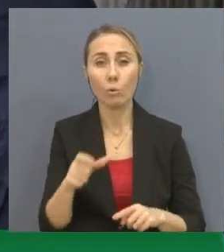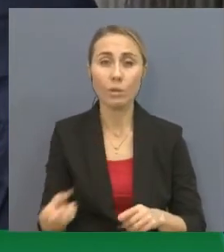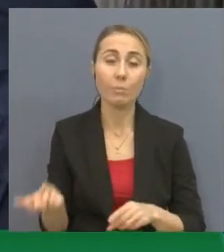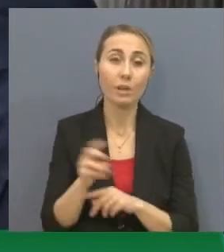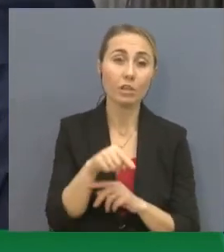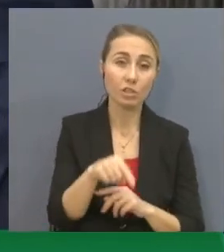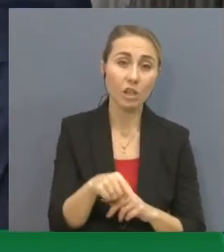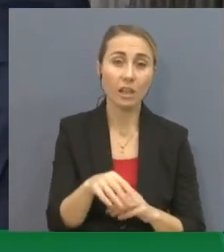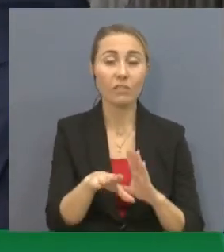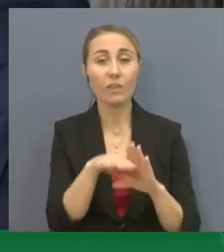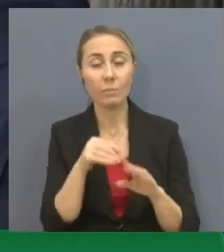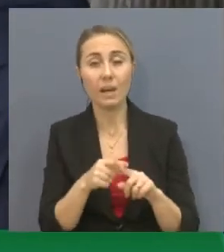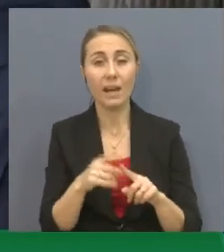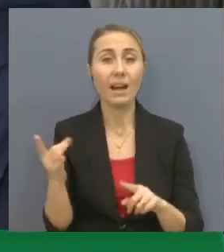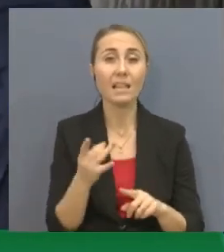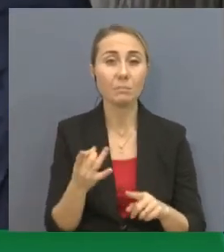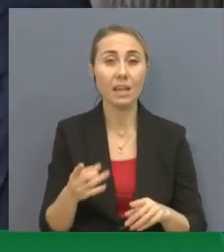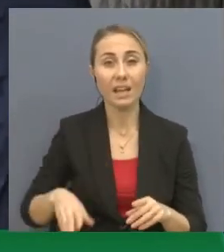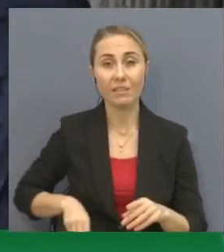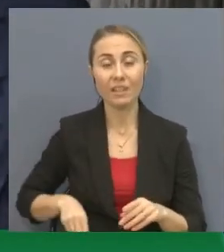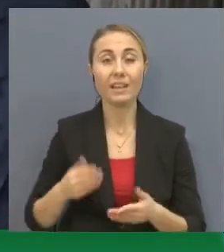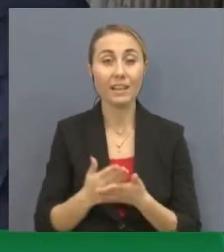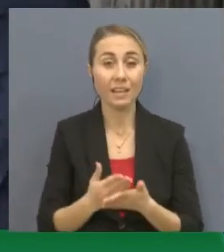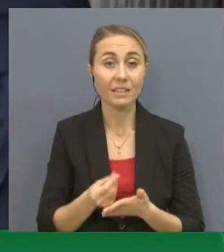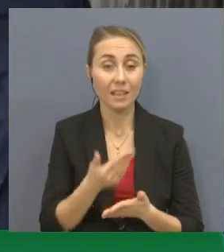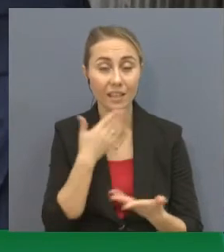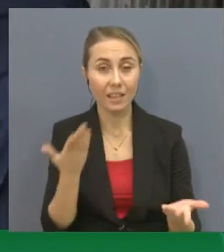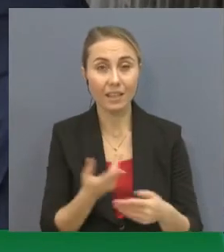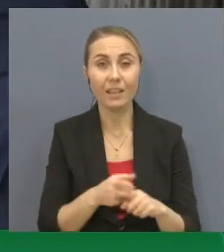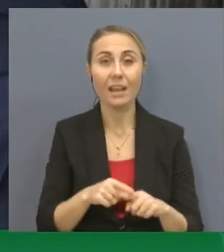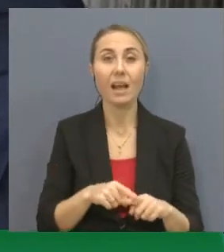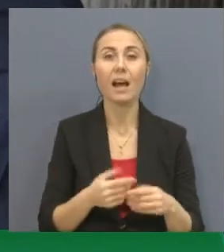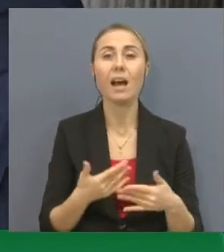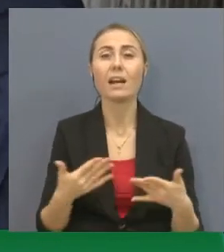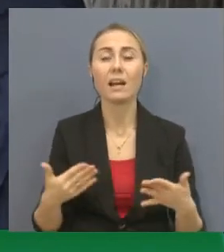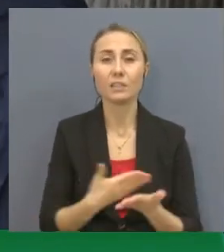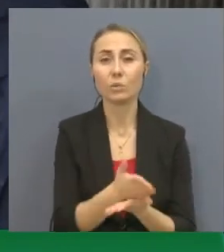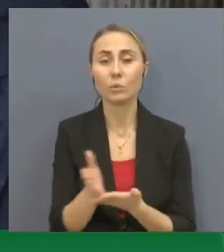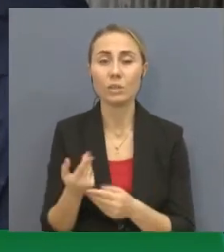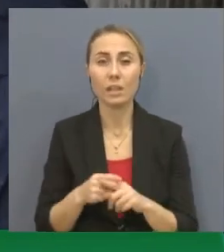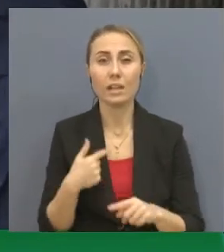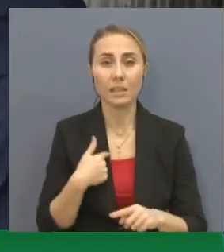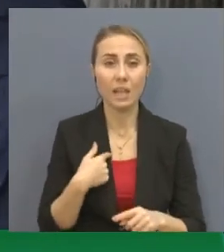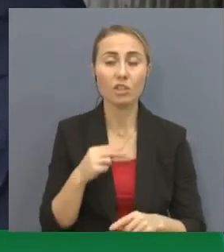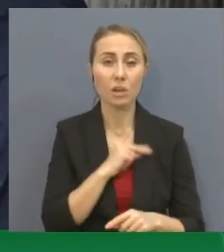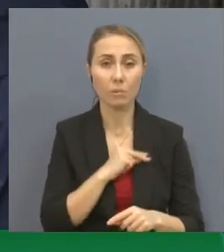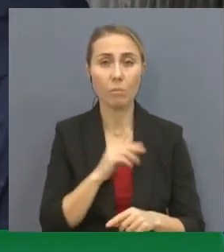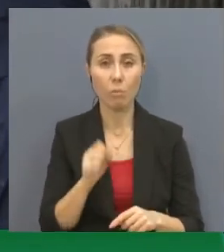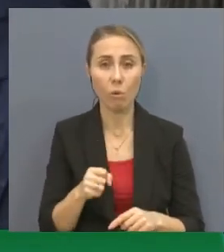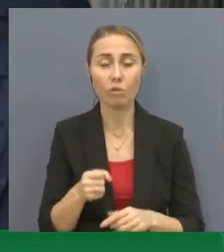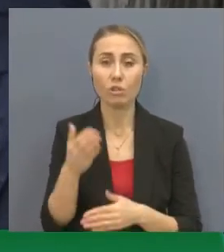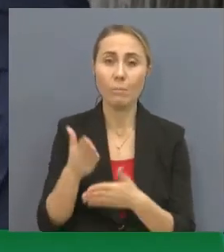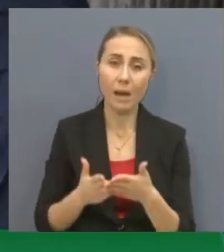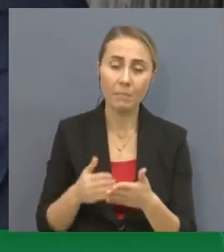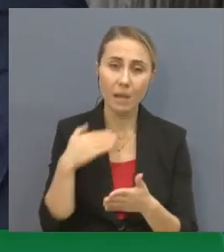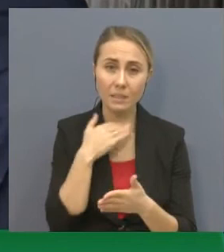как говорится исходя из размера своего кошелька спектра услуг у нас тоже разные наши работники могут разбить разделить мясо и